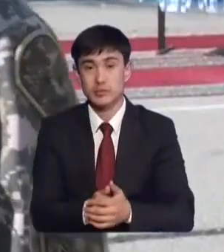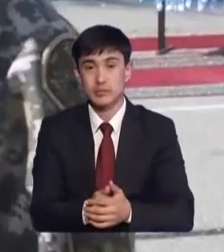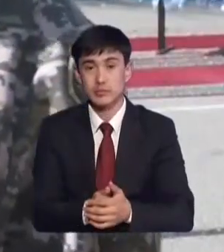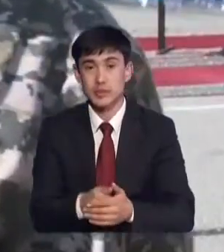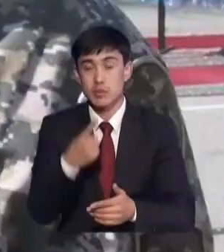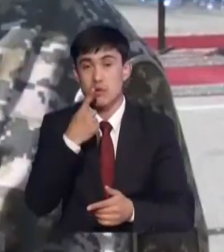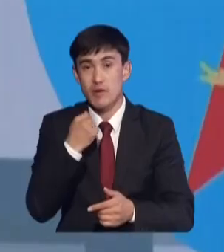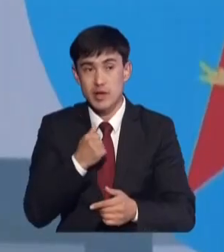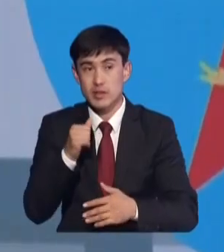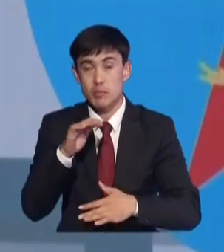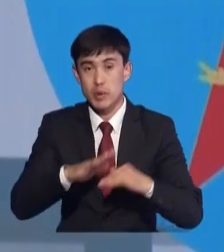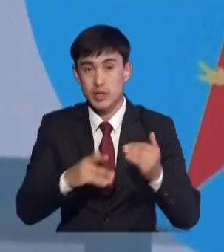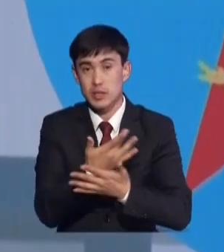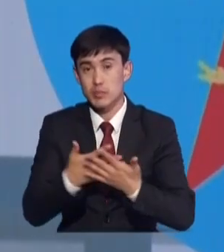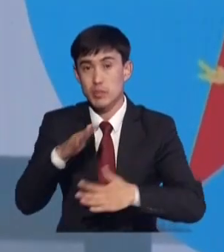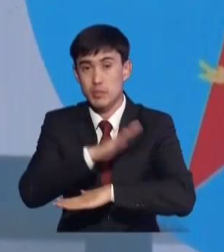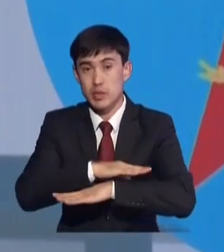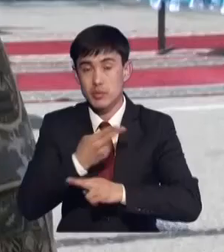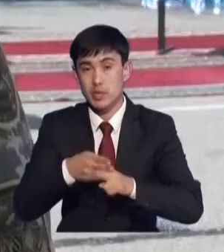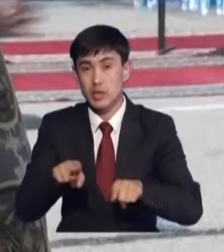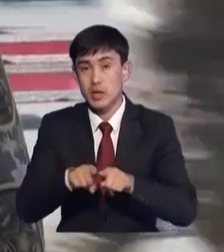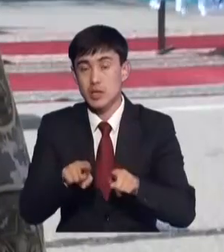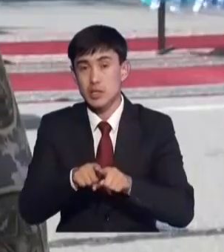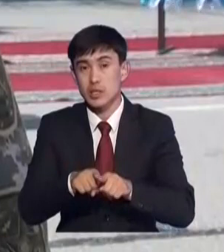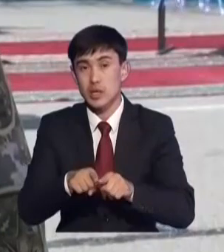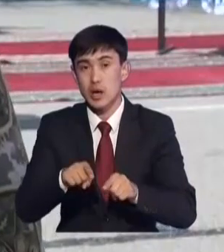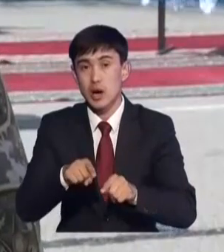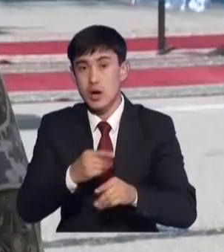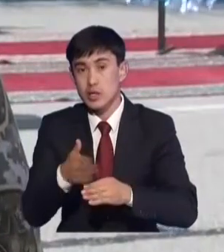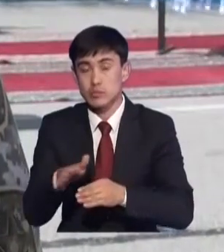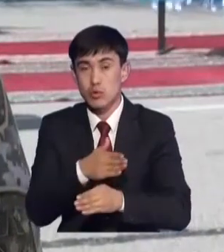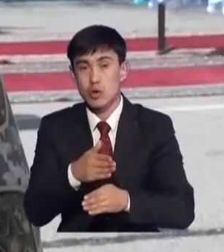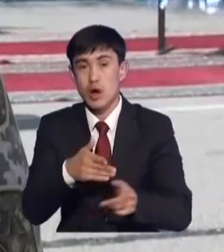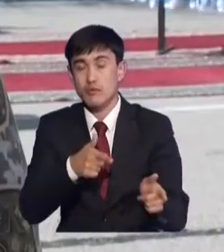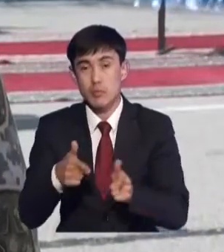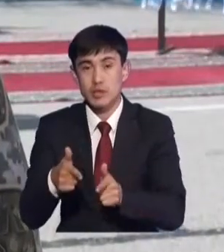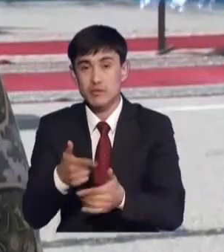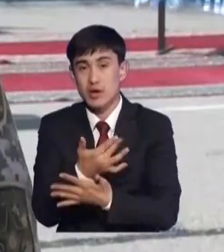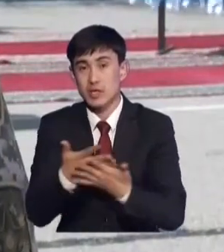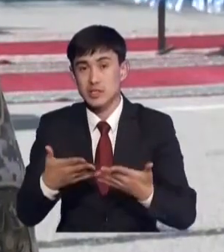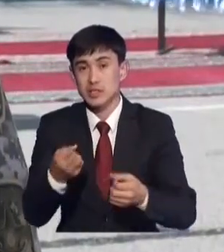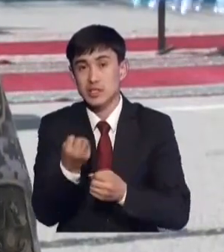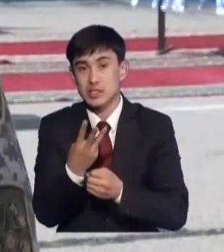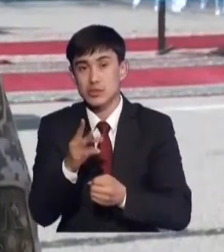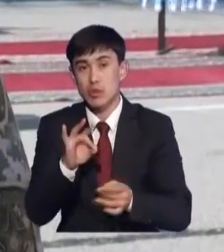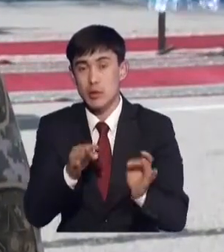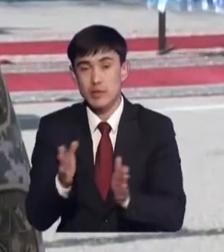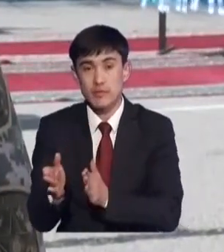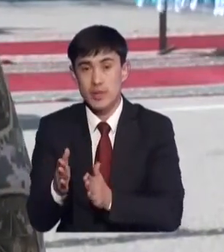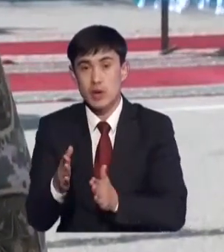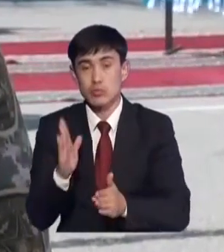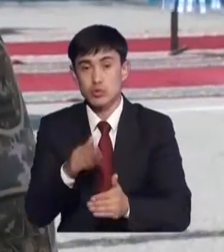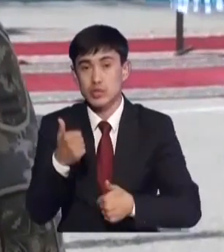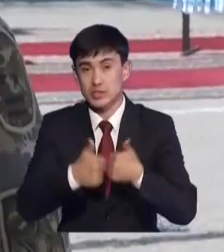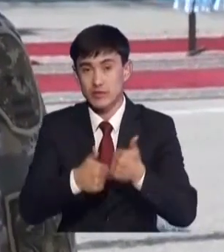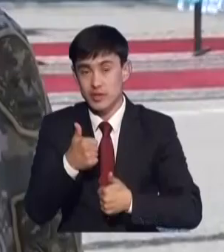по военно-прикладным предметам. Это, как получается у нас, разборка-сборка автоматов, норматив 12-13 норматив. Также у нас будут